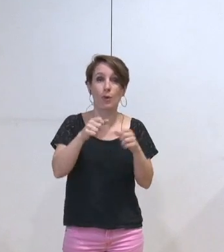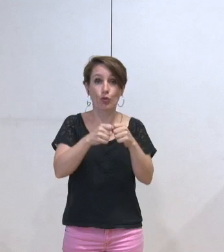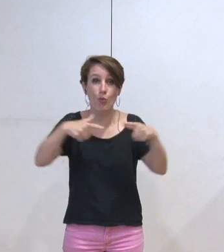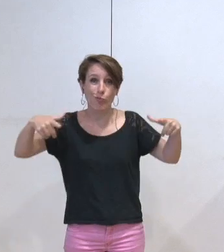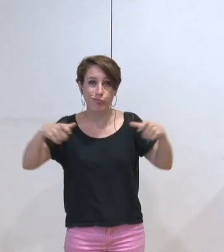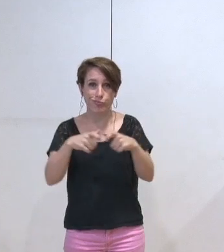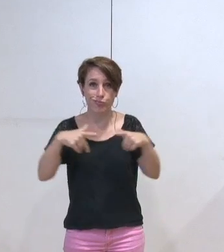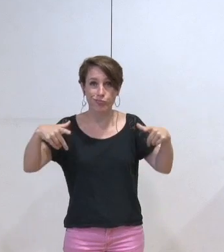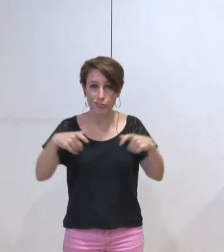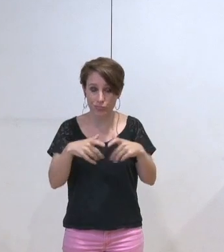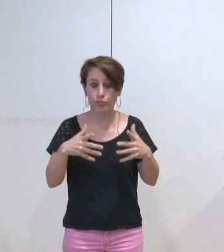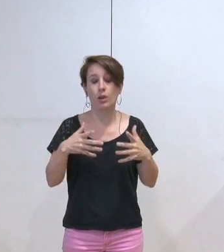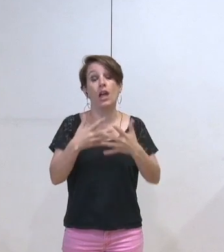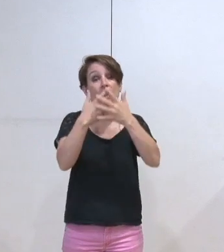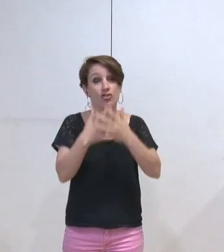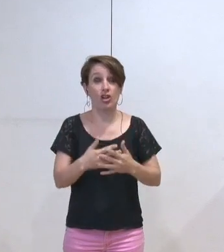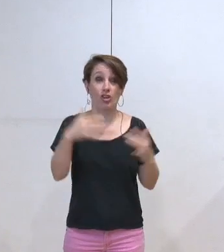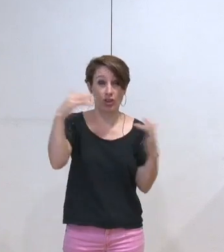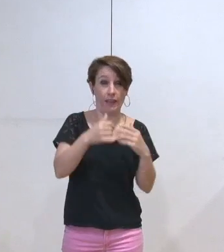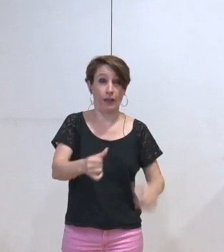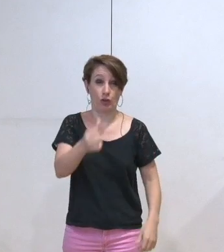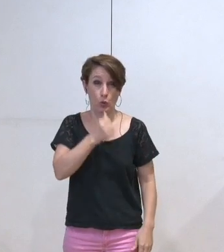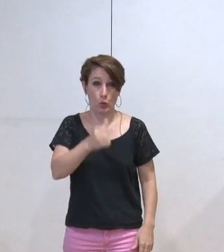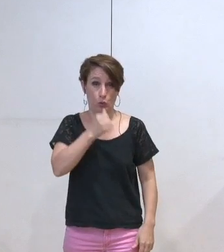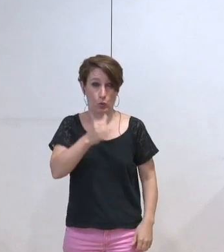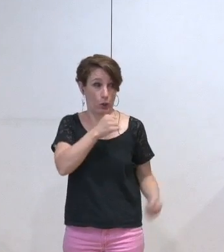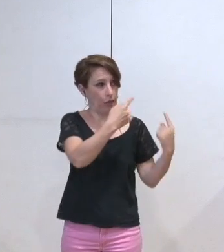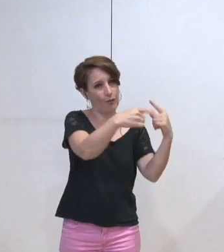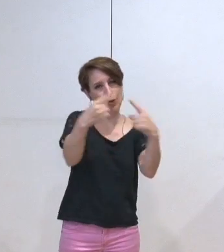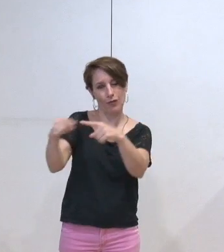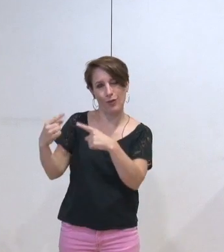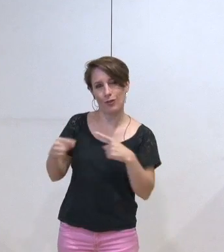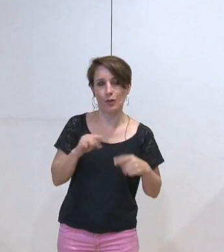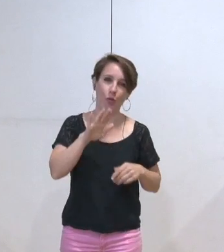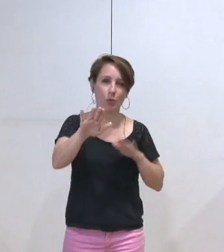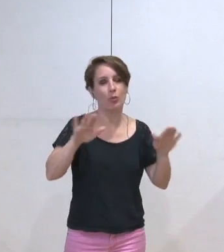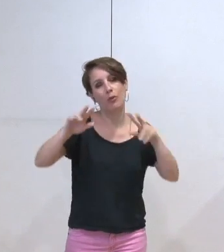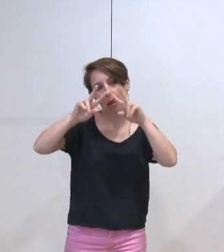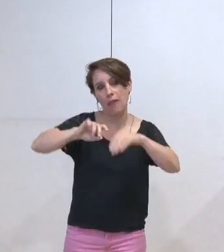charges énergétiques dont doivent quitter les les